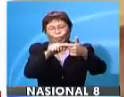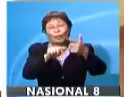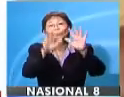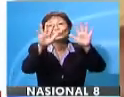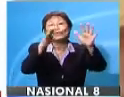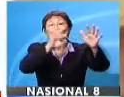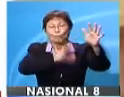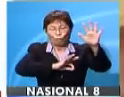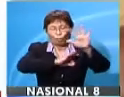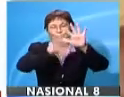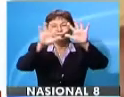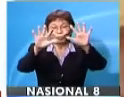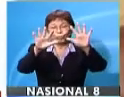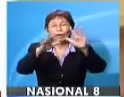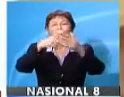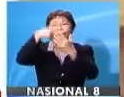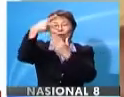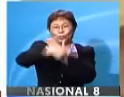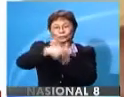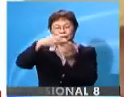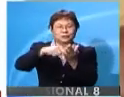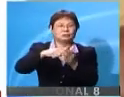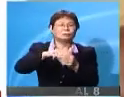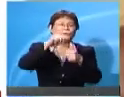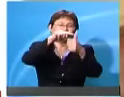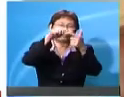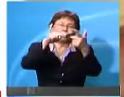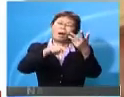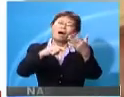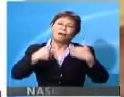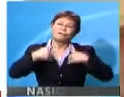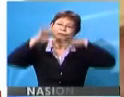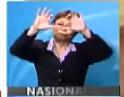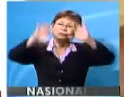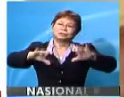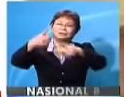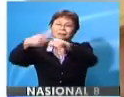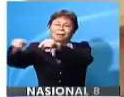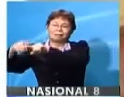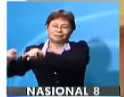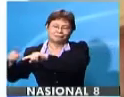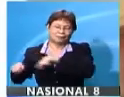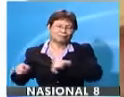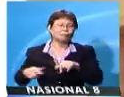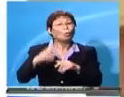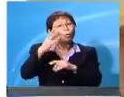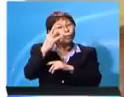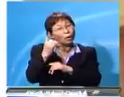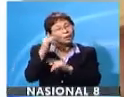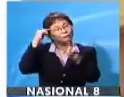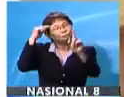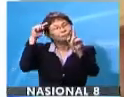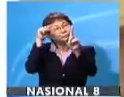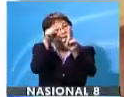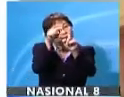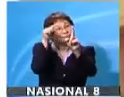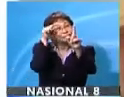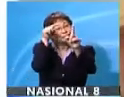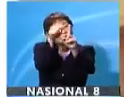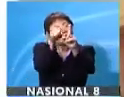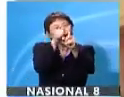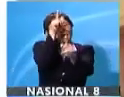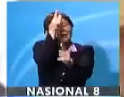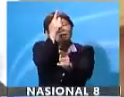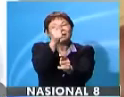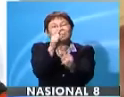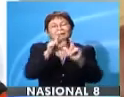tu. Tapi masing-masing punya pendekatan berbeza. Ya. Tujuannya ke arah untuk meletakkan harga